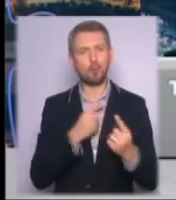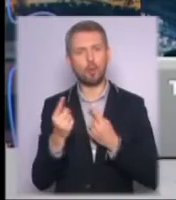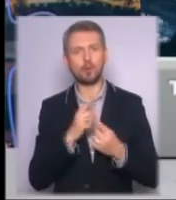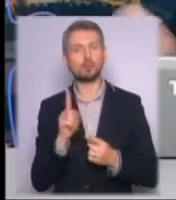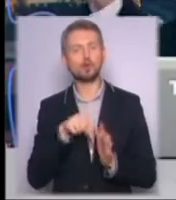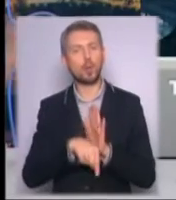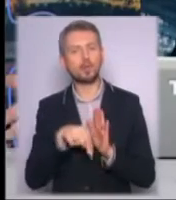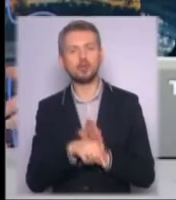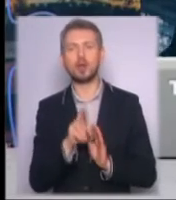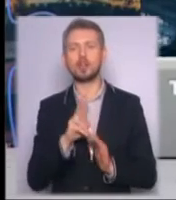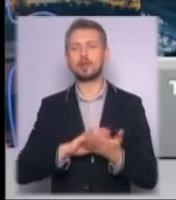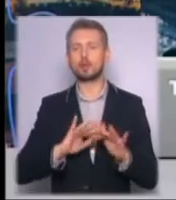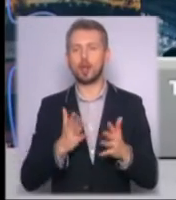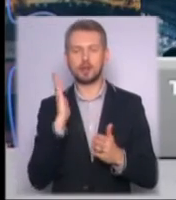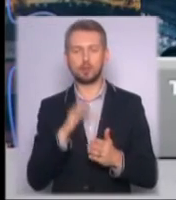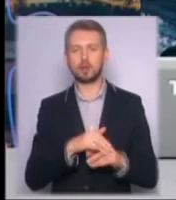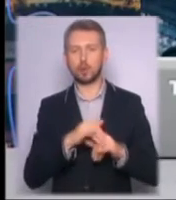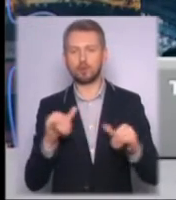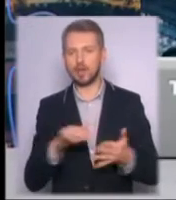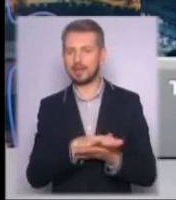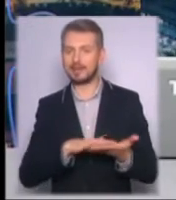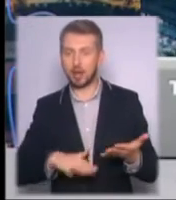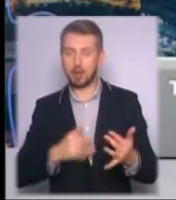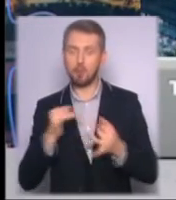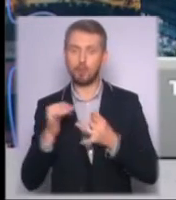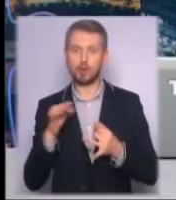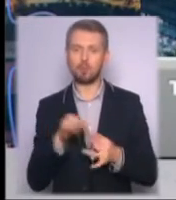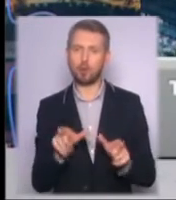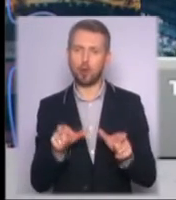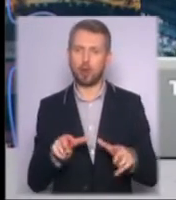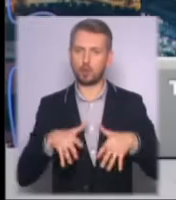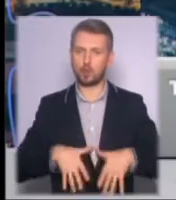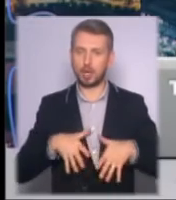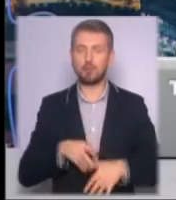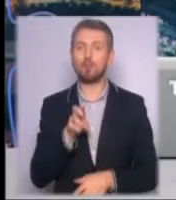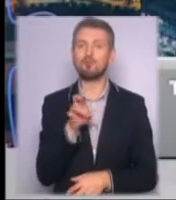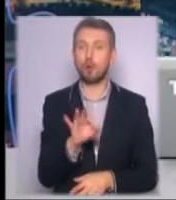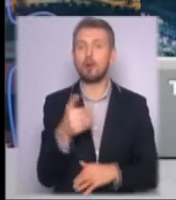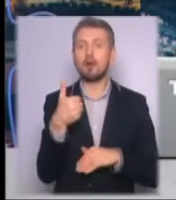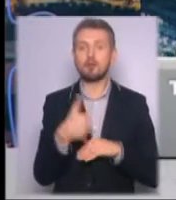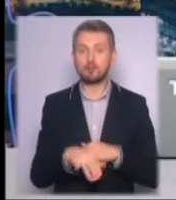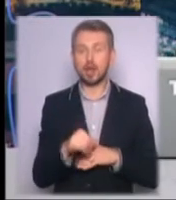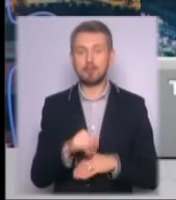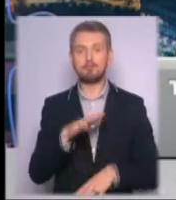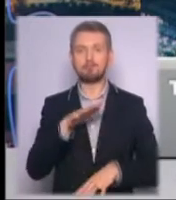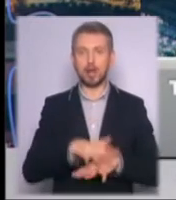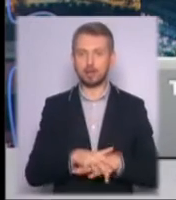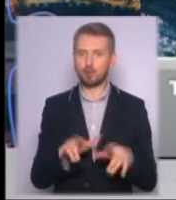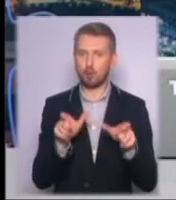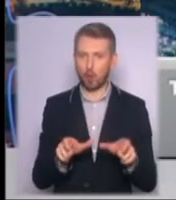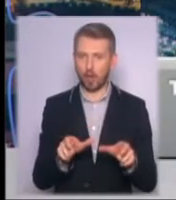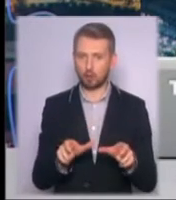ж це означає, як ситуація буде розгортатися далі. Поговоримо про блокаду Криму, бо вже і банківську блокаду